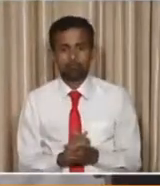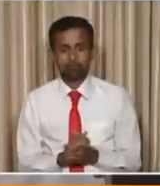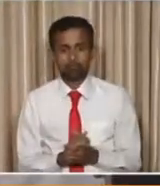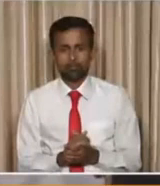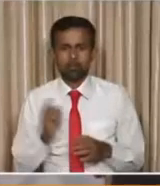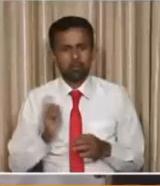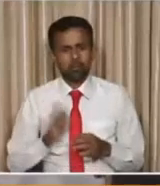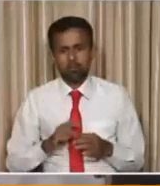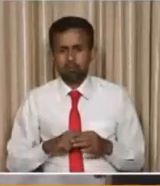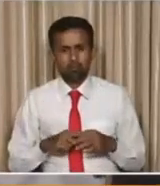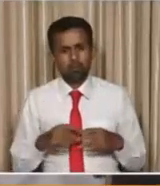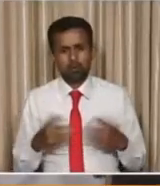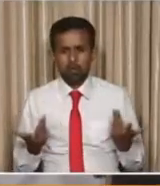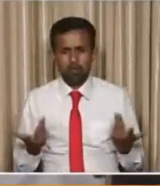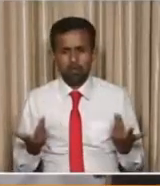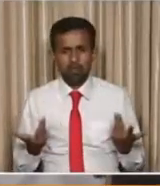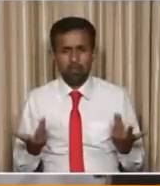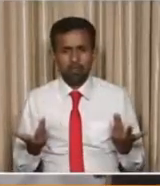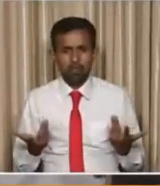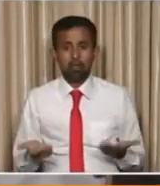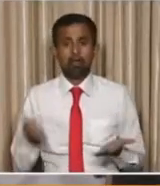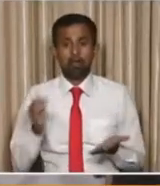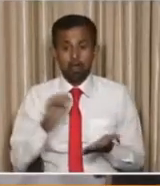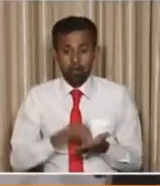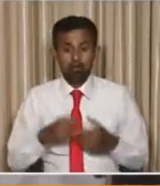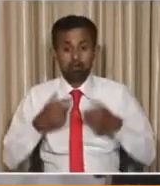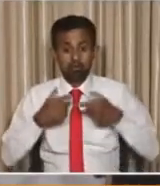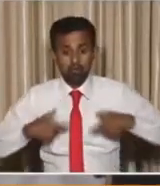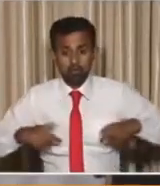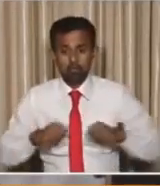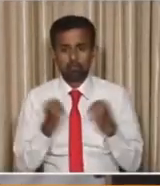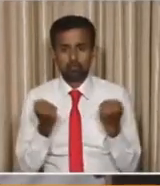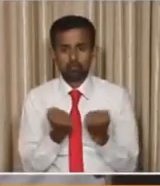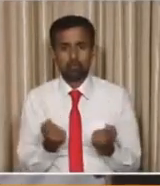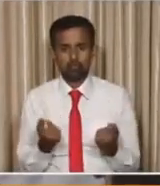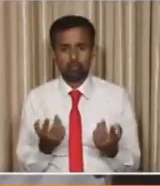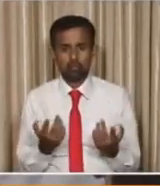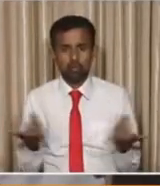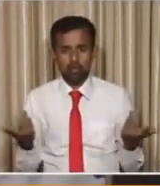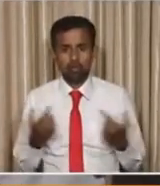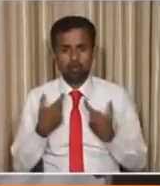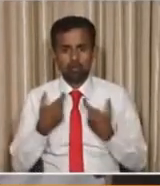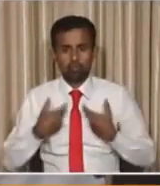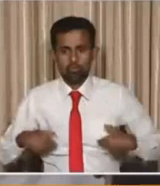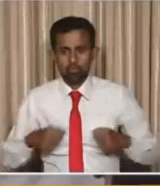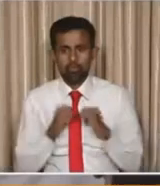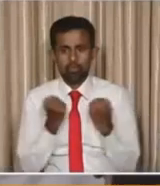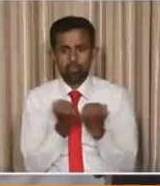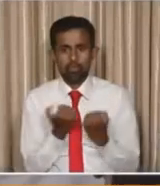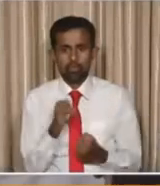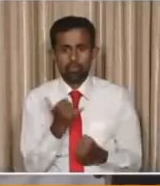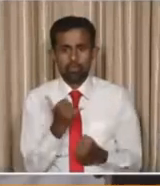කිසිම ප්‍රශ්නයක් නැහැ. ඉතින් අපිට ආපහු මේ නීතිඥ සංගමේ වුණා නැහැ. ඔය නීතිඥ සංගමේ